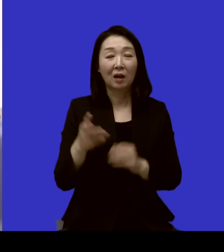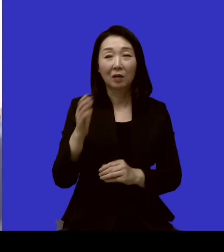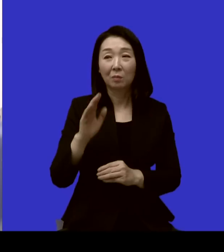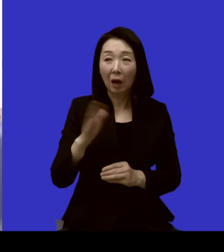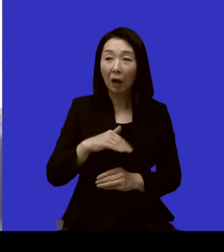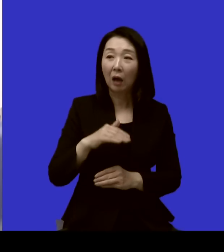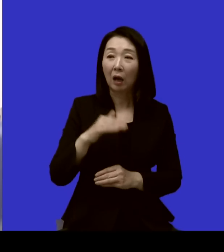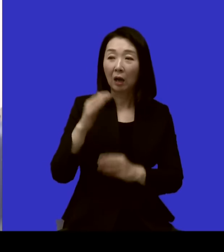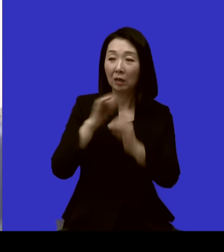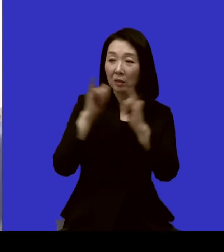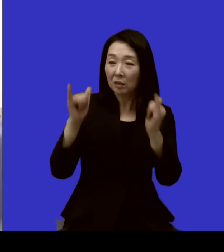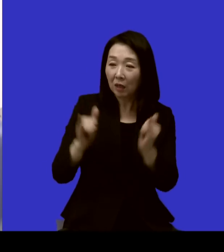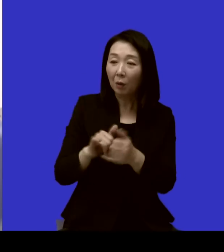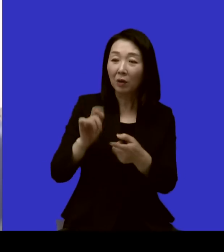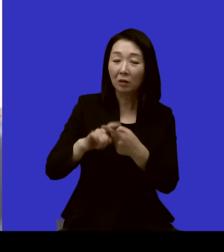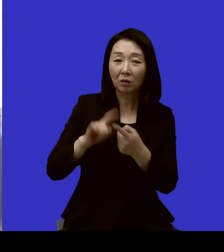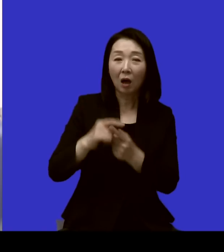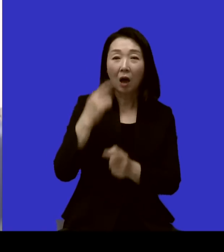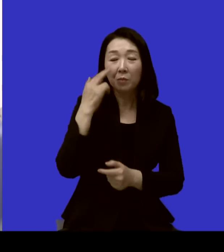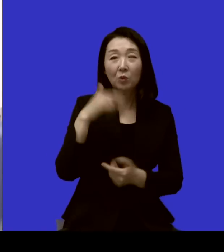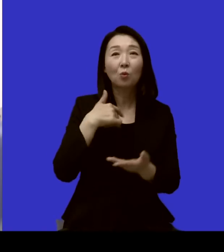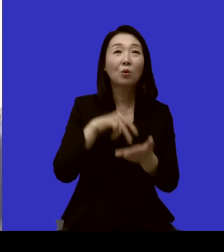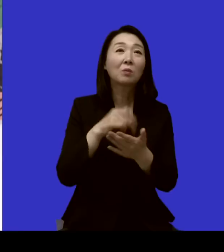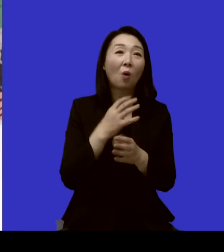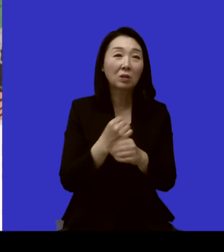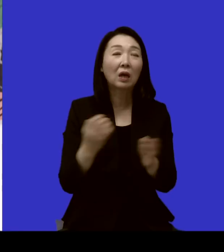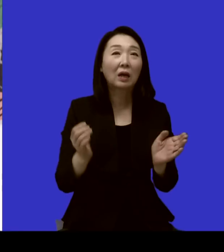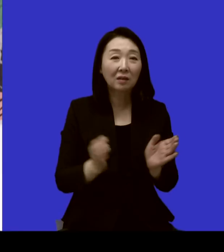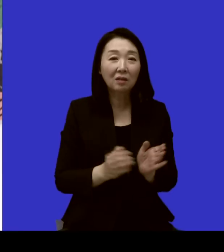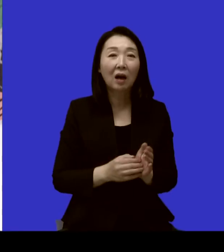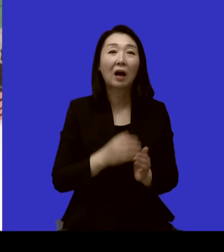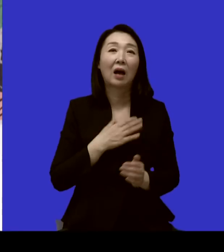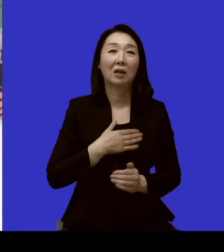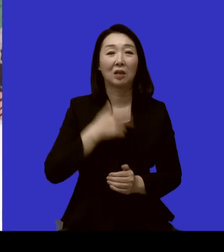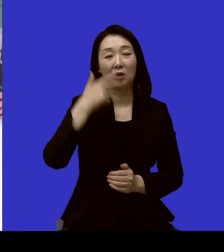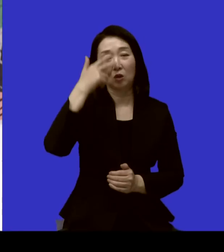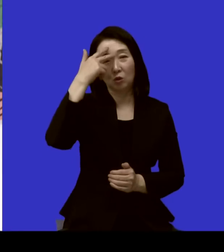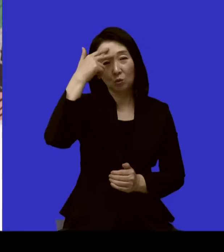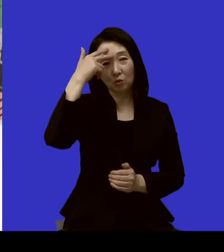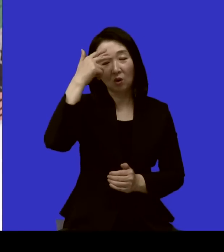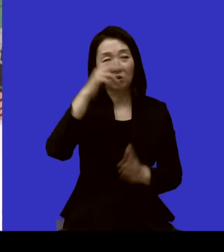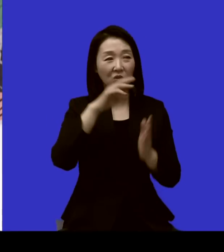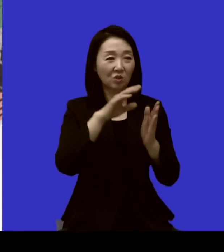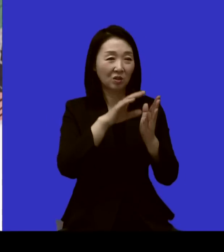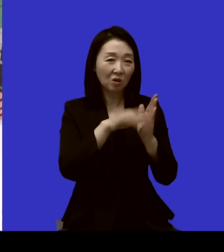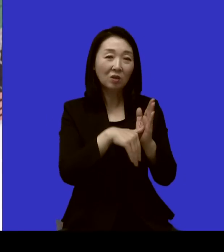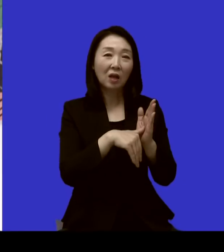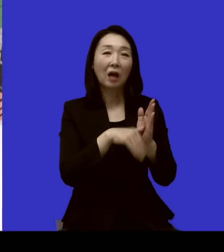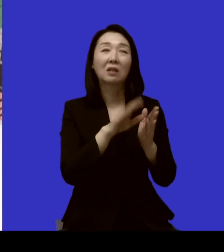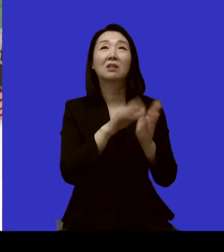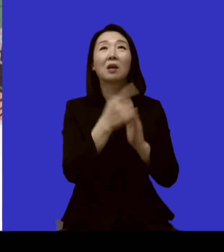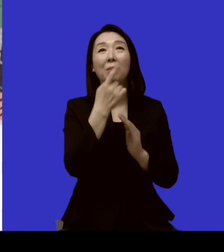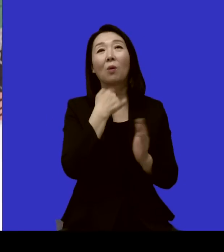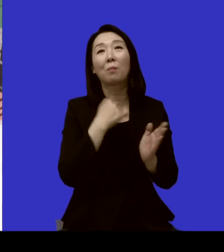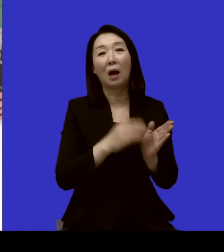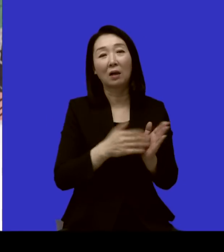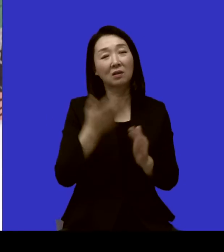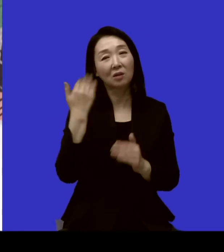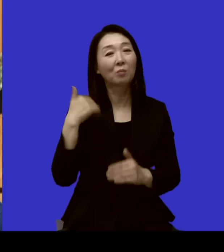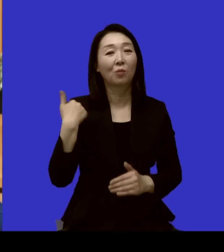이렇게 돌아가는 거고 미국은 저렇게 독립을 언제 했고 그러니까 조선시대 역사도 그때 다 배웠던 것 같아요. 그 전에는 아무것도